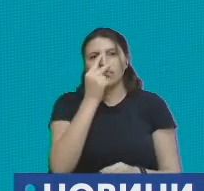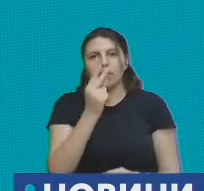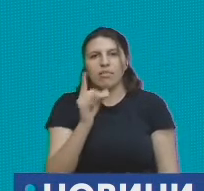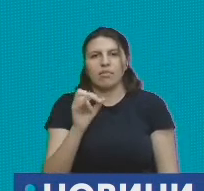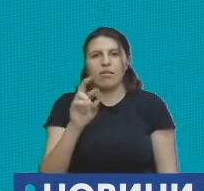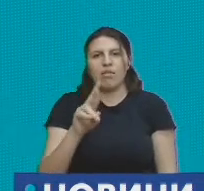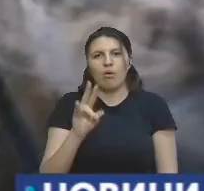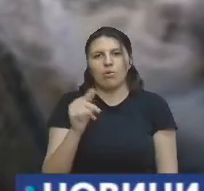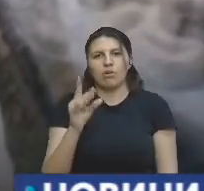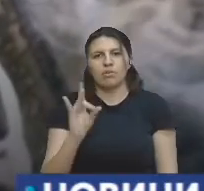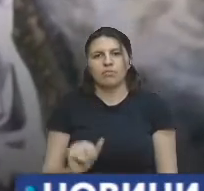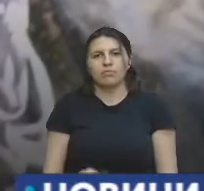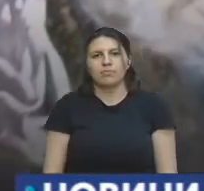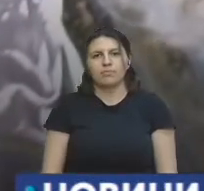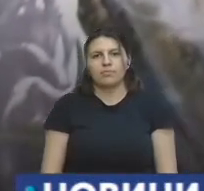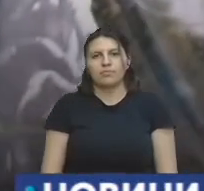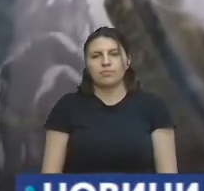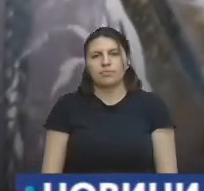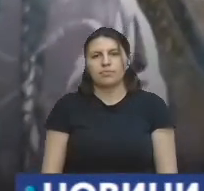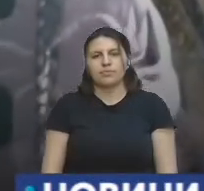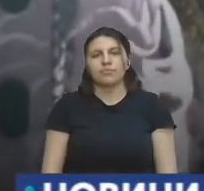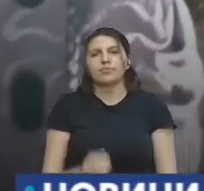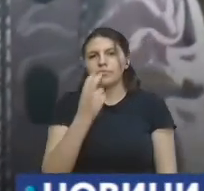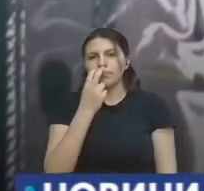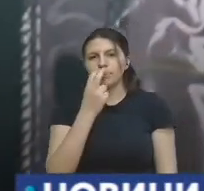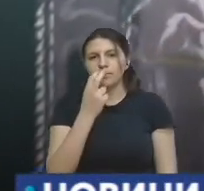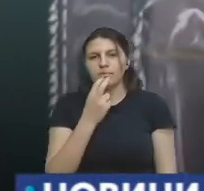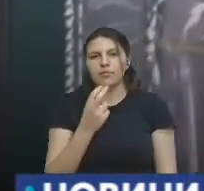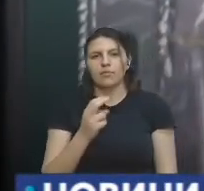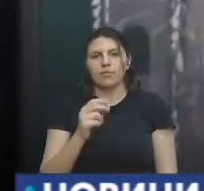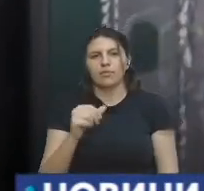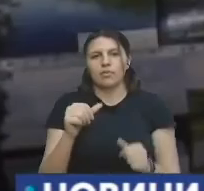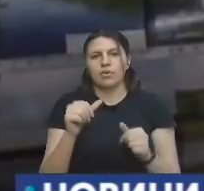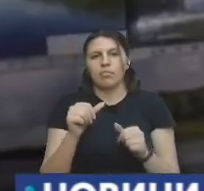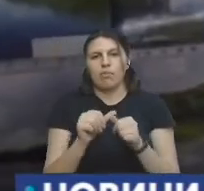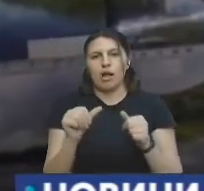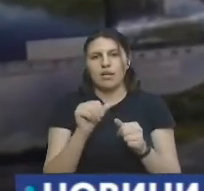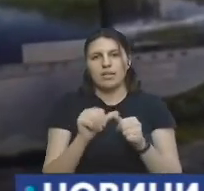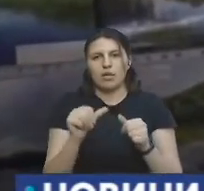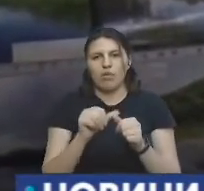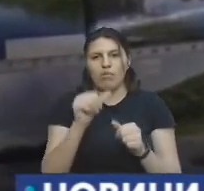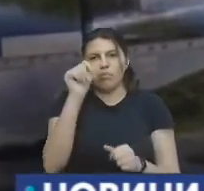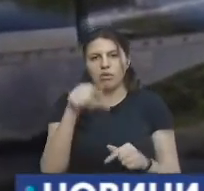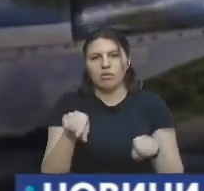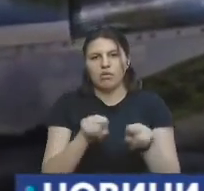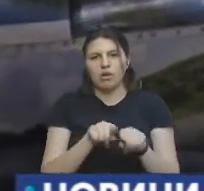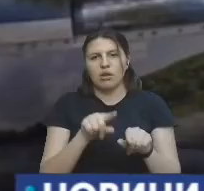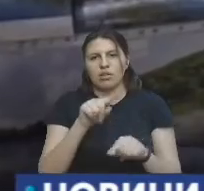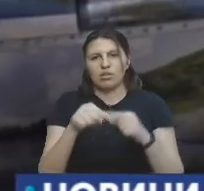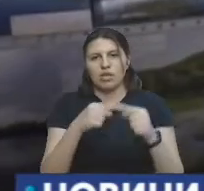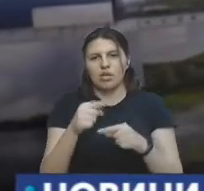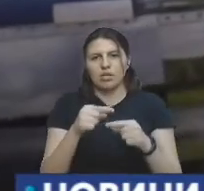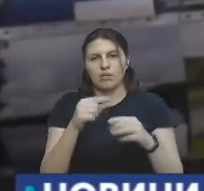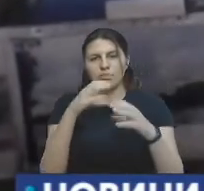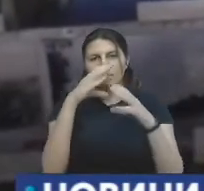Нагорна. Сіверський Донець в обрамленні пластикової пляшки. Так, через об'єктив фотоапарату побачив річку, біля